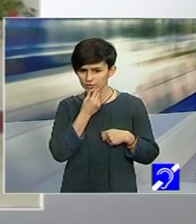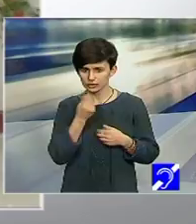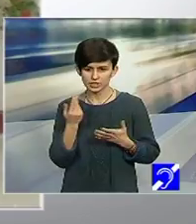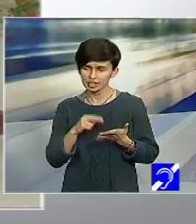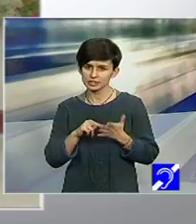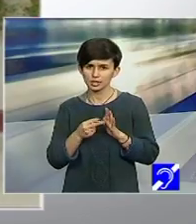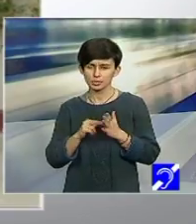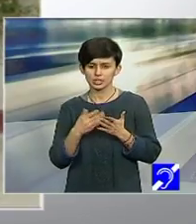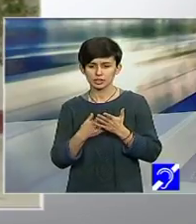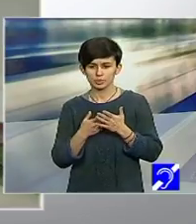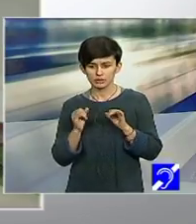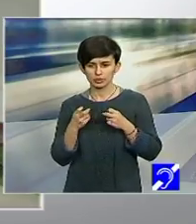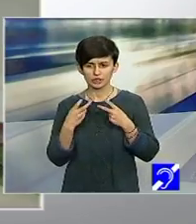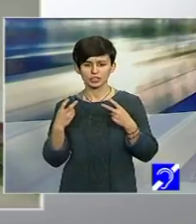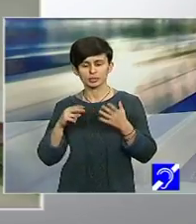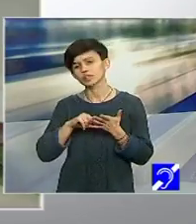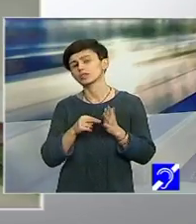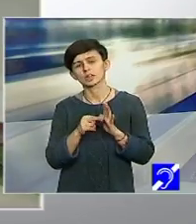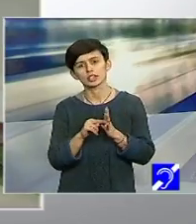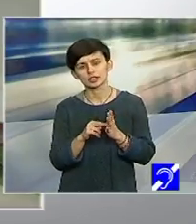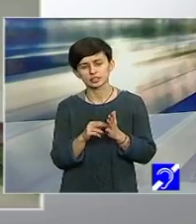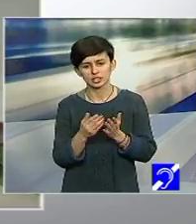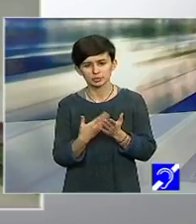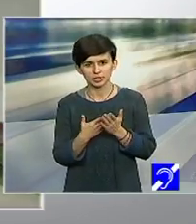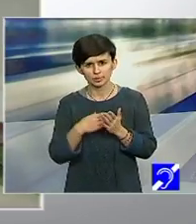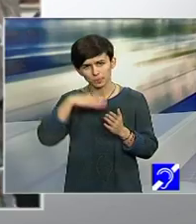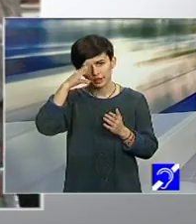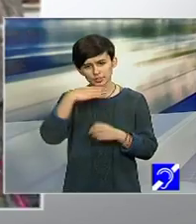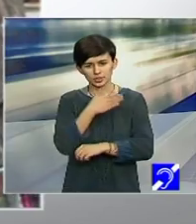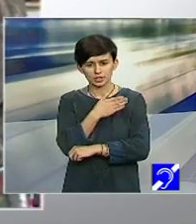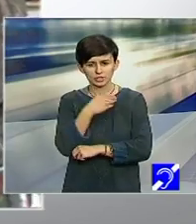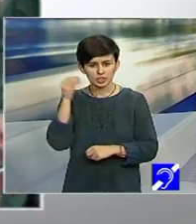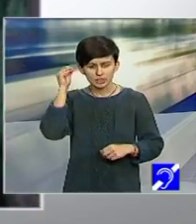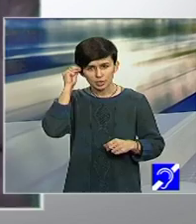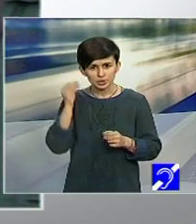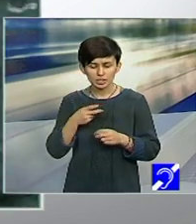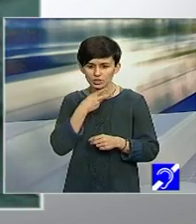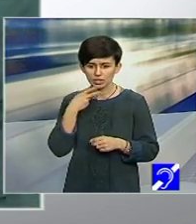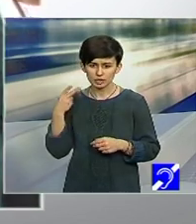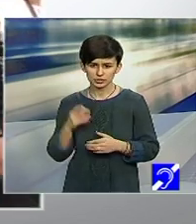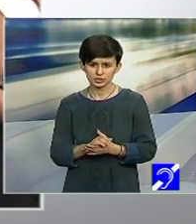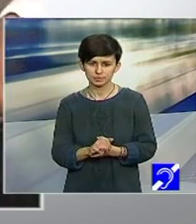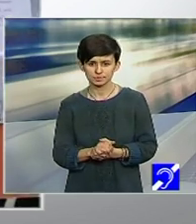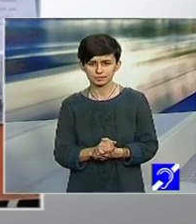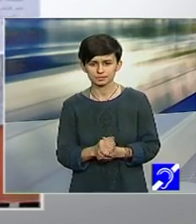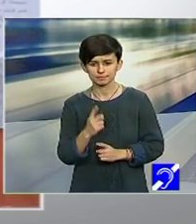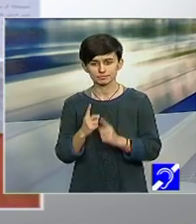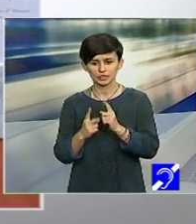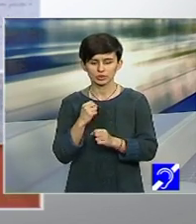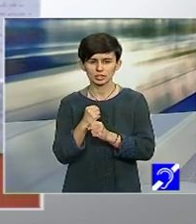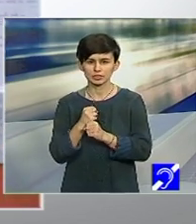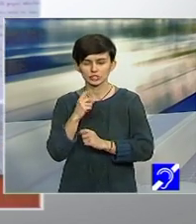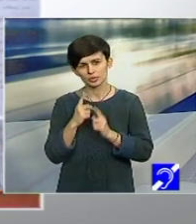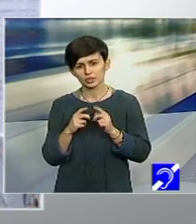emoție, pentru evenimentul organizat cu prilejul Zilei Naționale de Comemorare a Holocaustului. Unii făceau